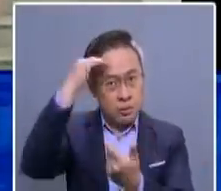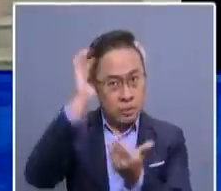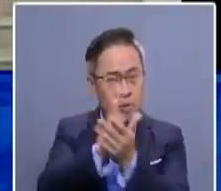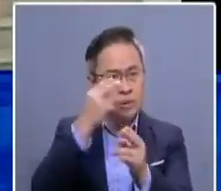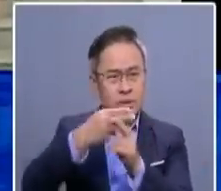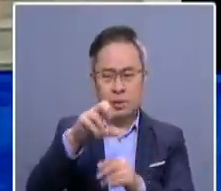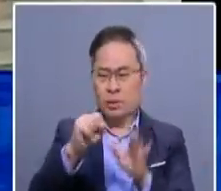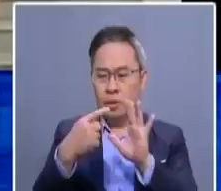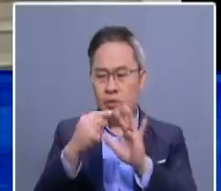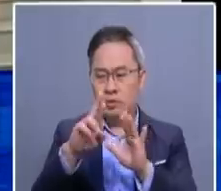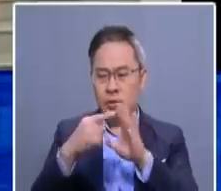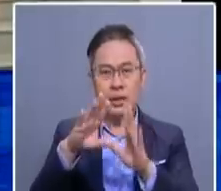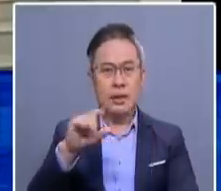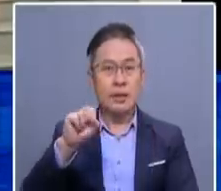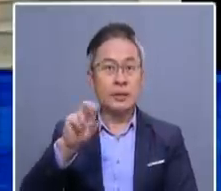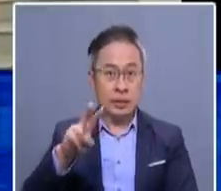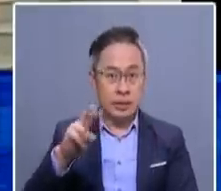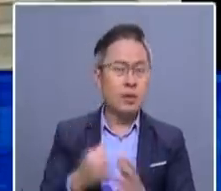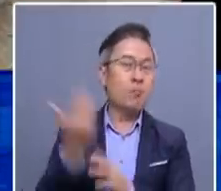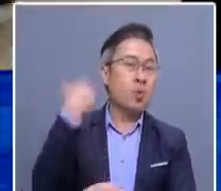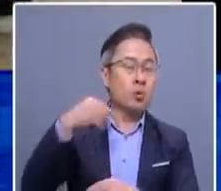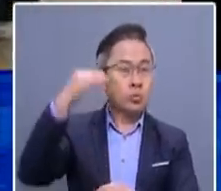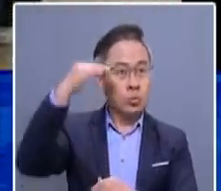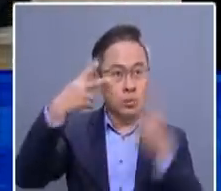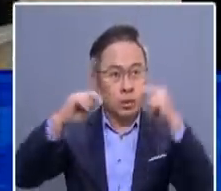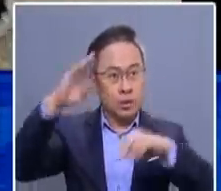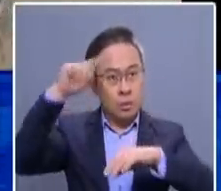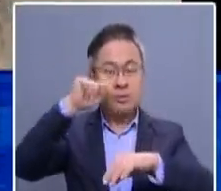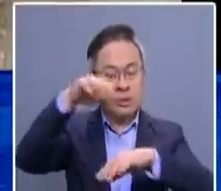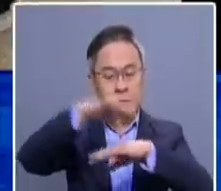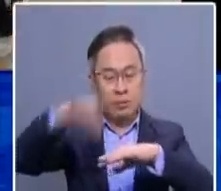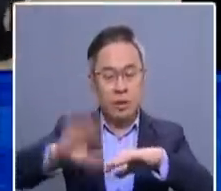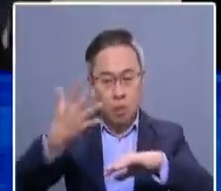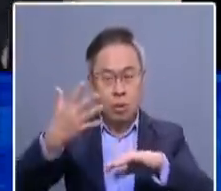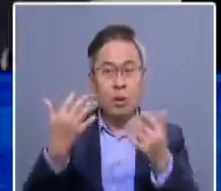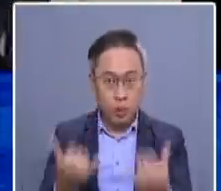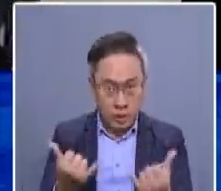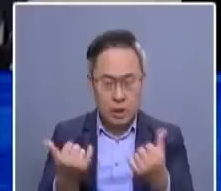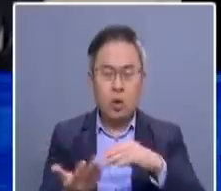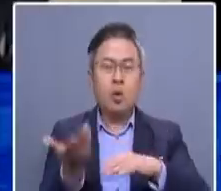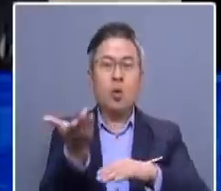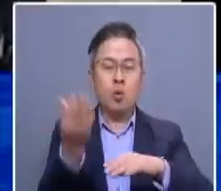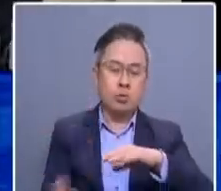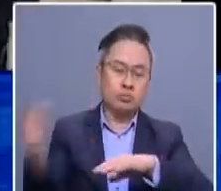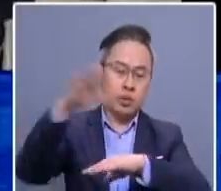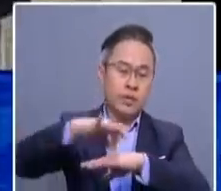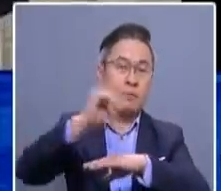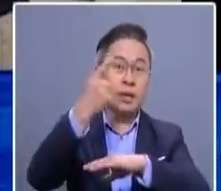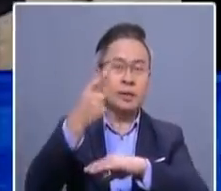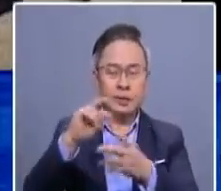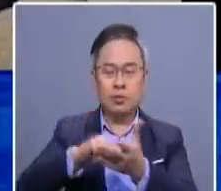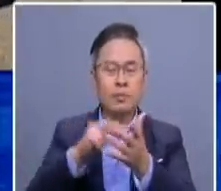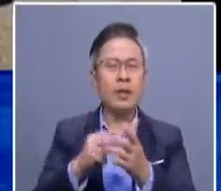ได้กลับเข้ามาในสังกัดของสำนักงานตำรวจแห่งชาติต้องจับตาว่าที่ประชุมวันนี้จะมีการขออนุมัติเปิดตำแหน่งเพื่อรอง